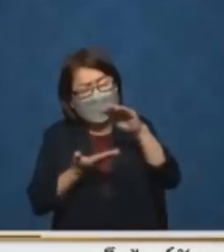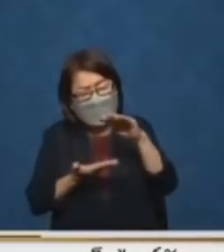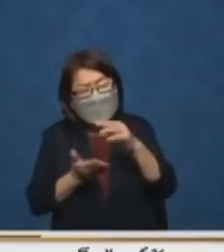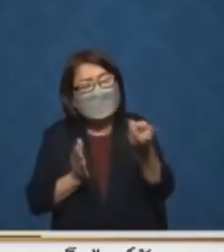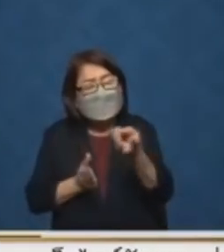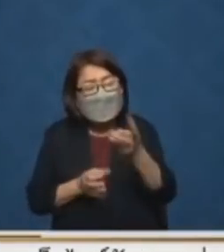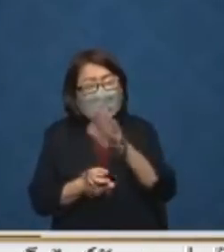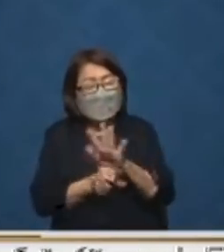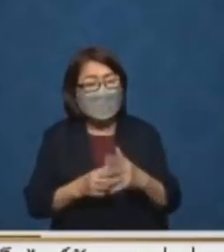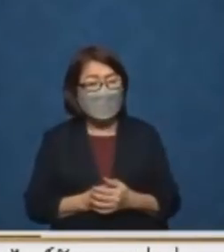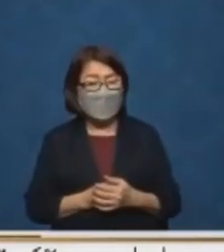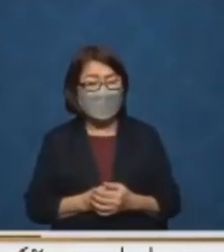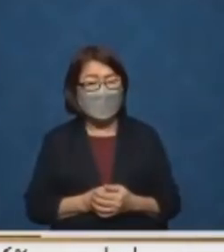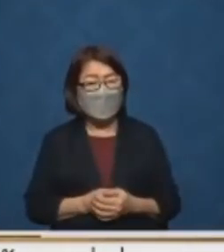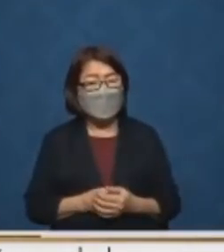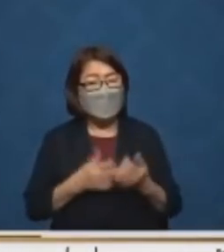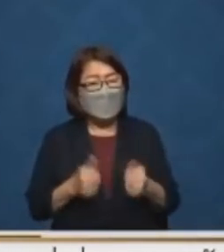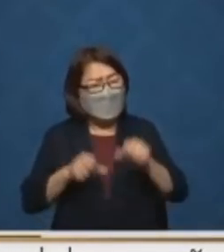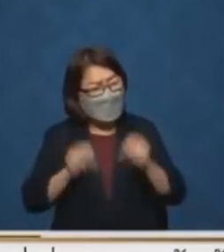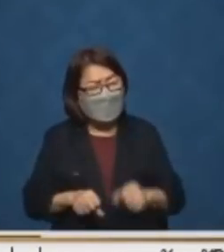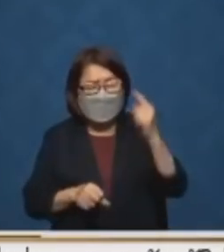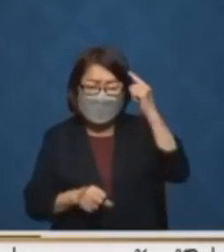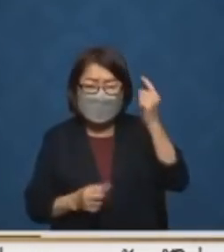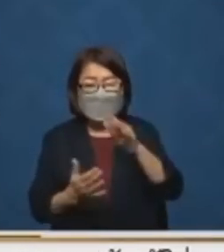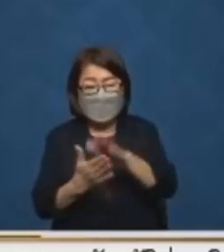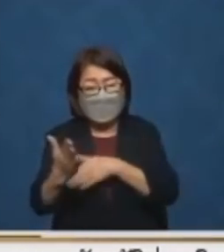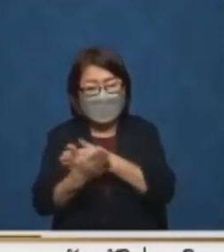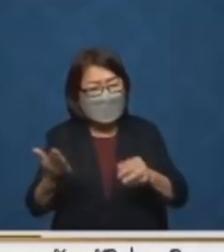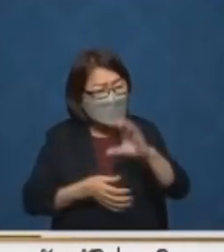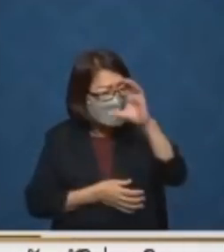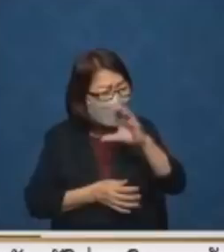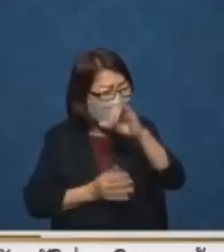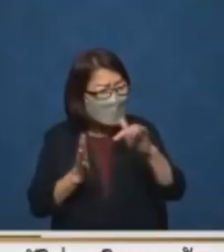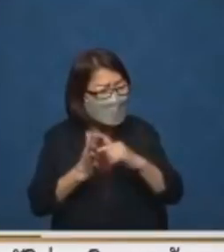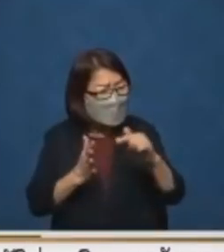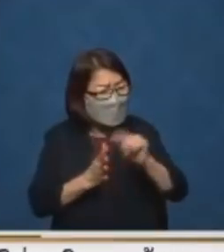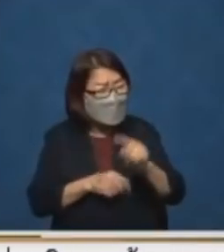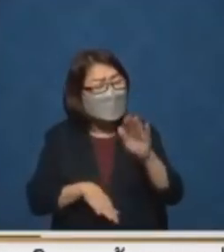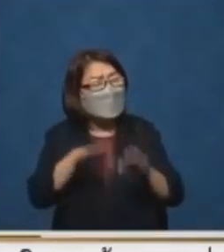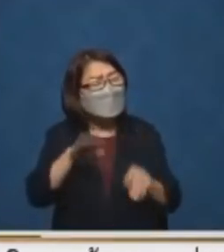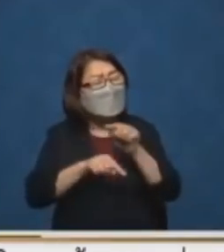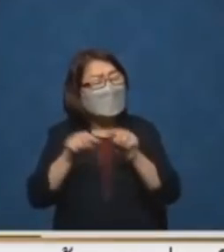การตัดสนใจวางแผน หาวัซีนที่ระดับ 50%